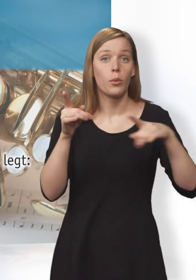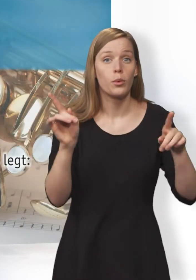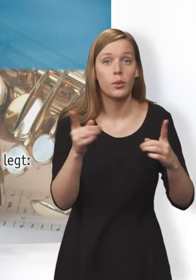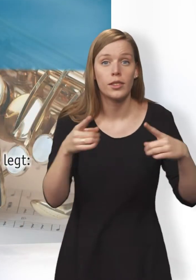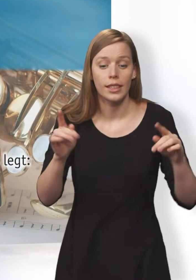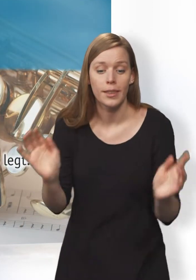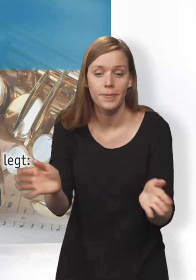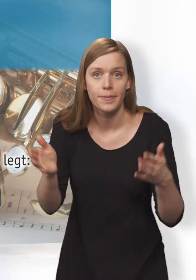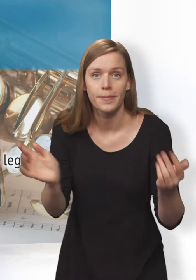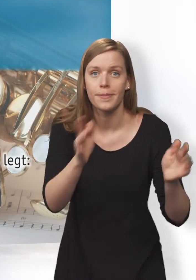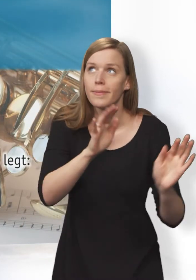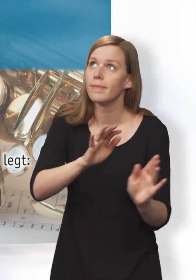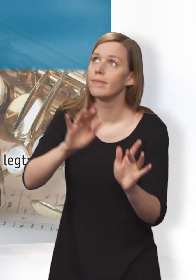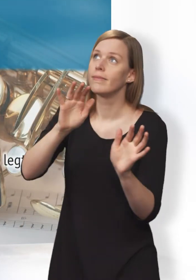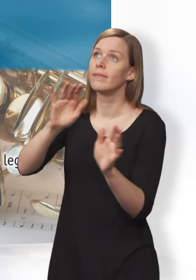musik